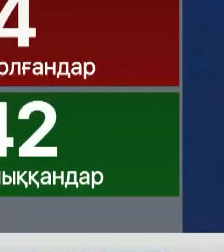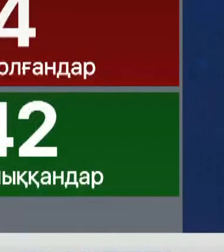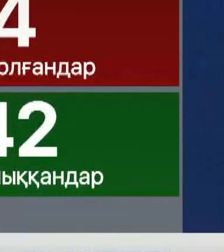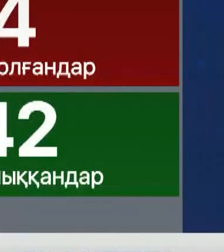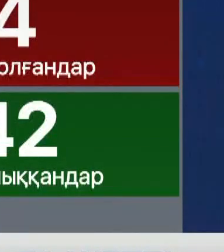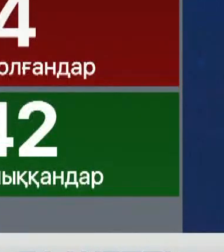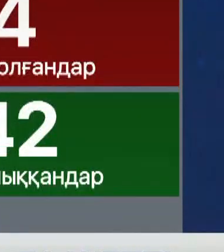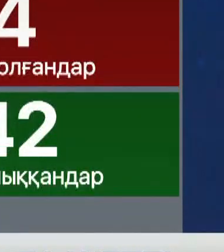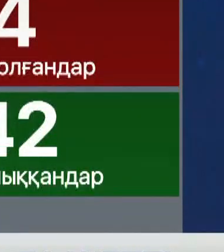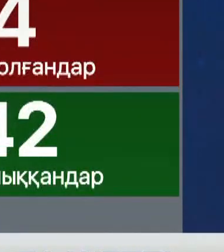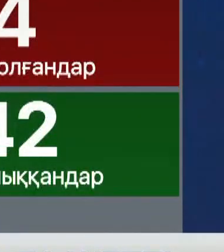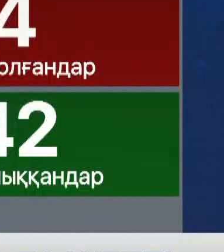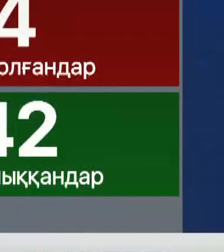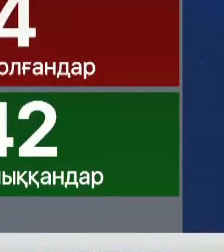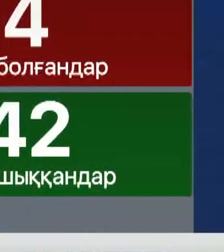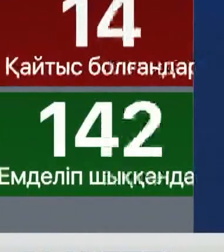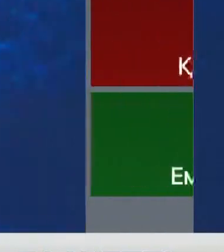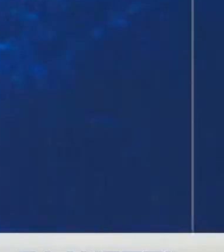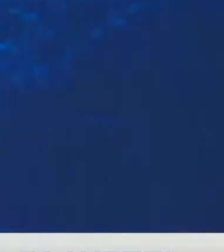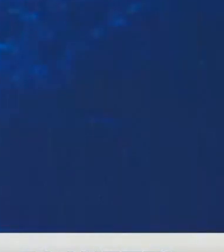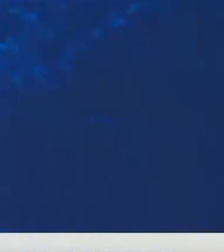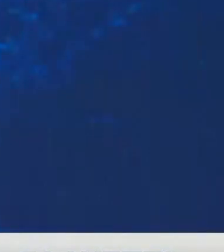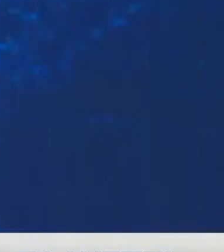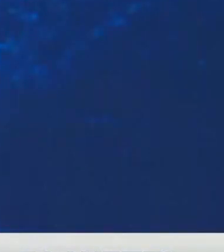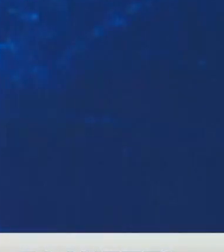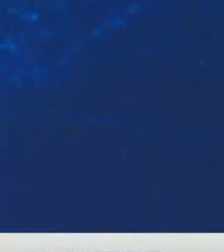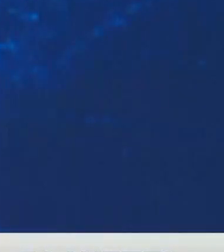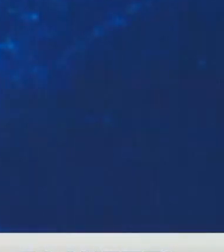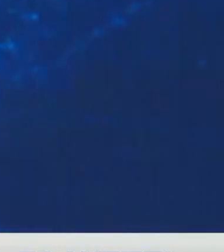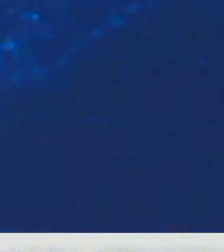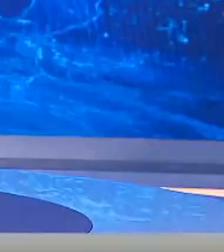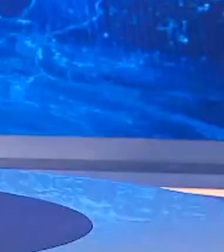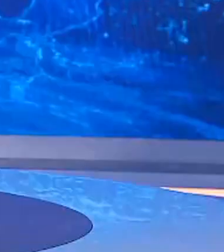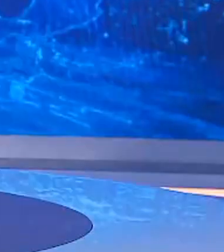ілікті. Өкінішке қарай 14 азамат көз жұмды.